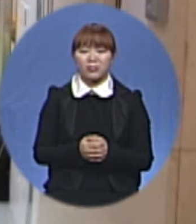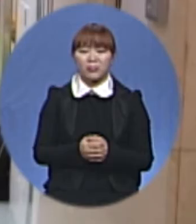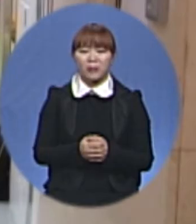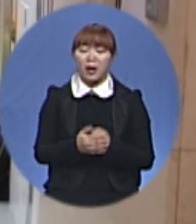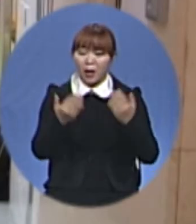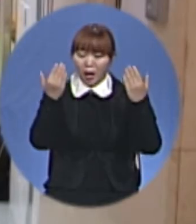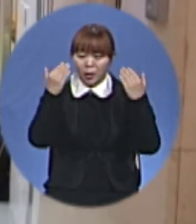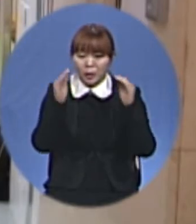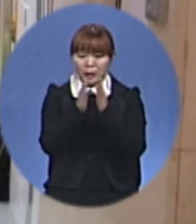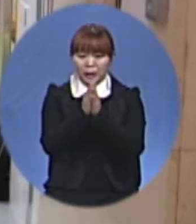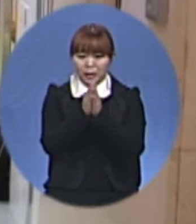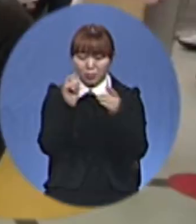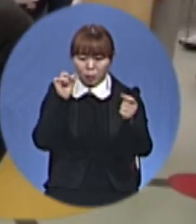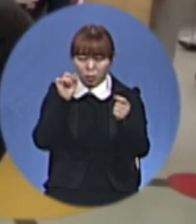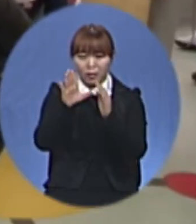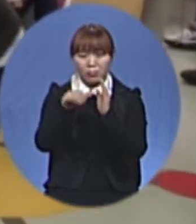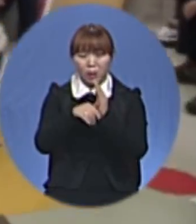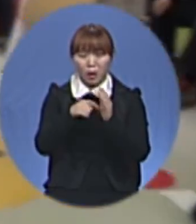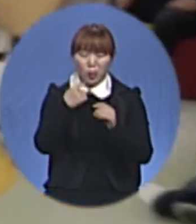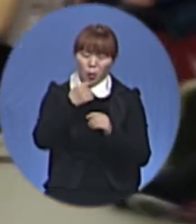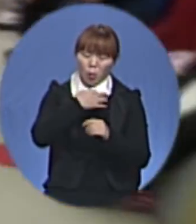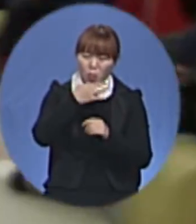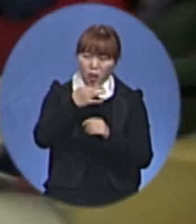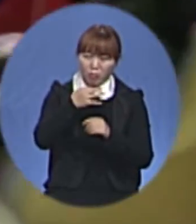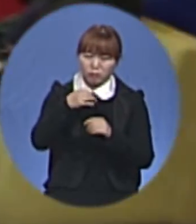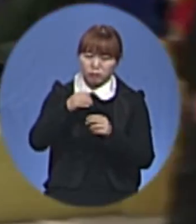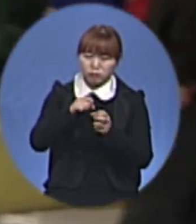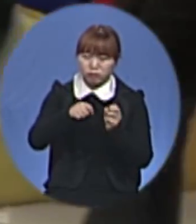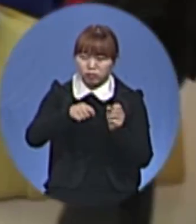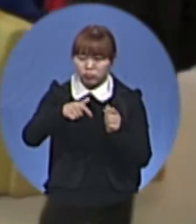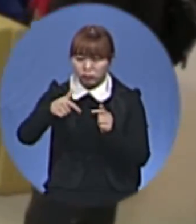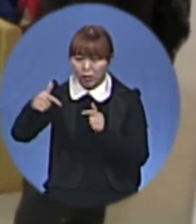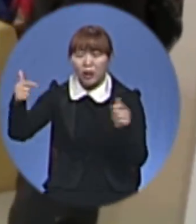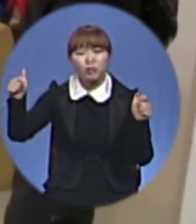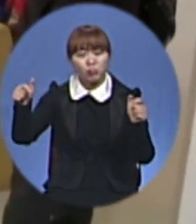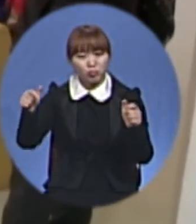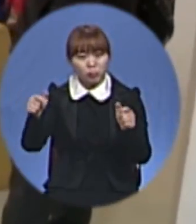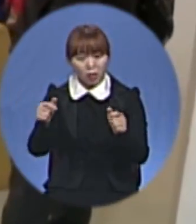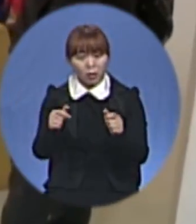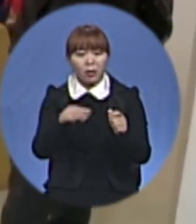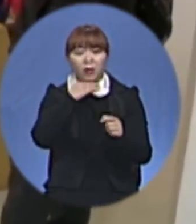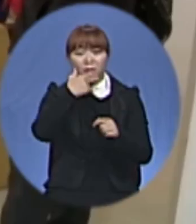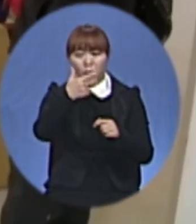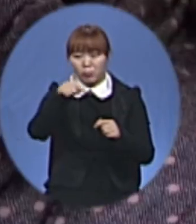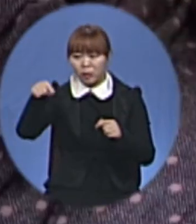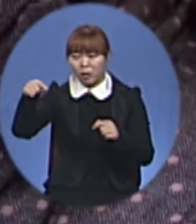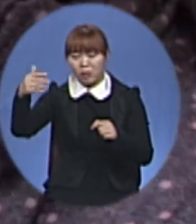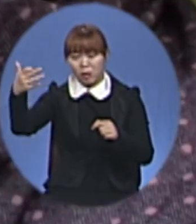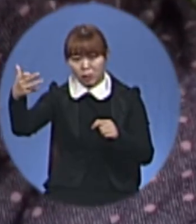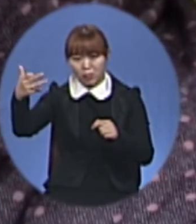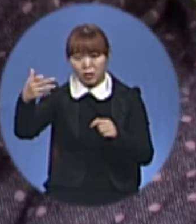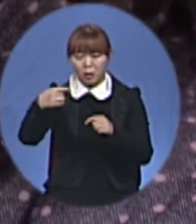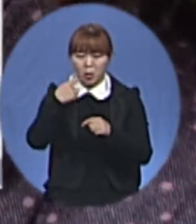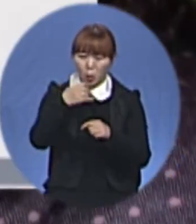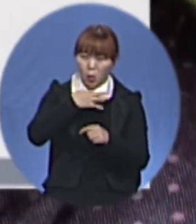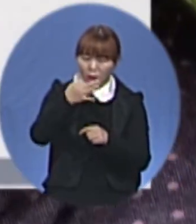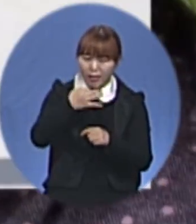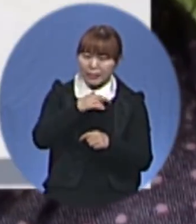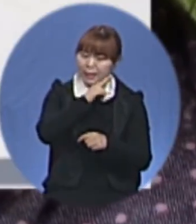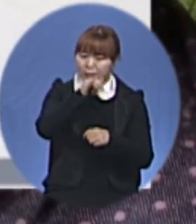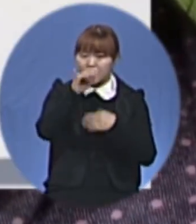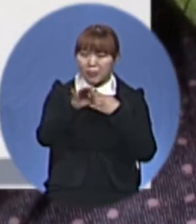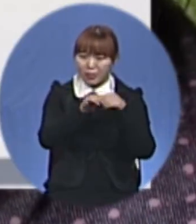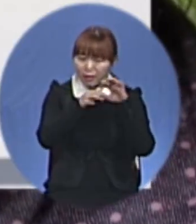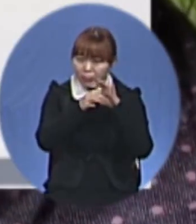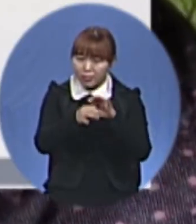신학기 시작을 직전에 두고 독감 유행이 한결 누그러들었습니다. 7살에서 18살의 독감 의심 환자는 꾸준히